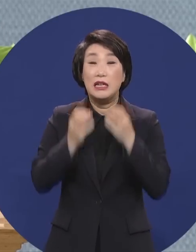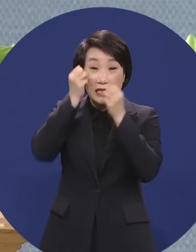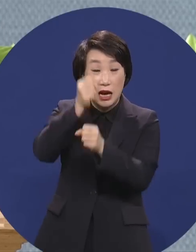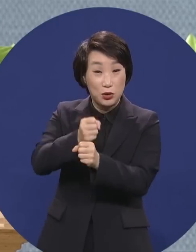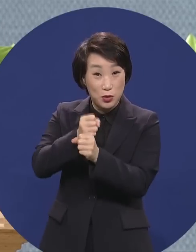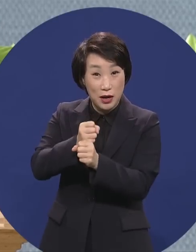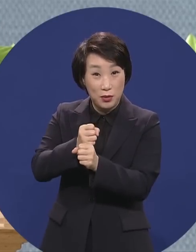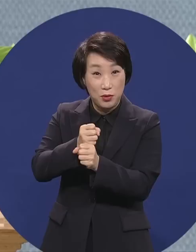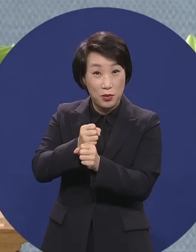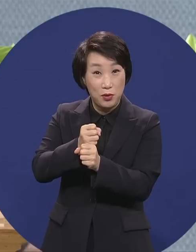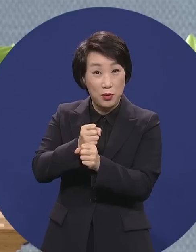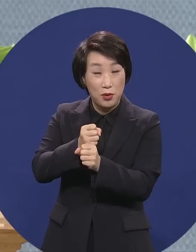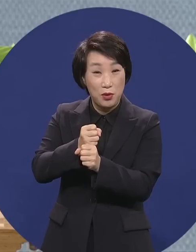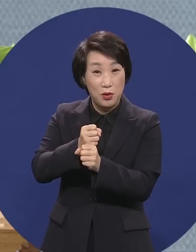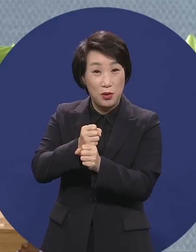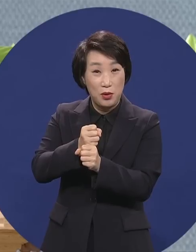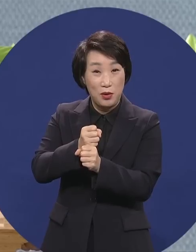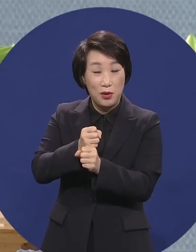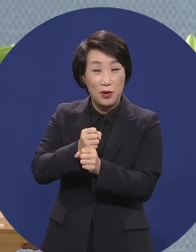창조하시며